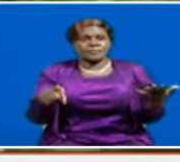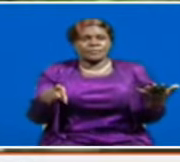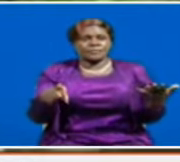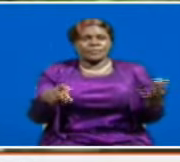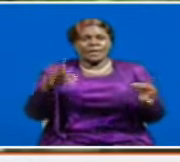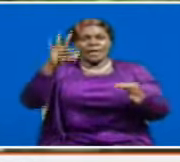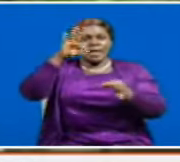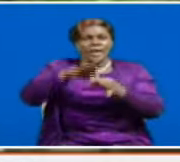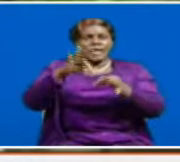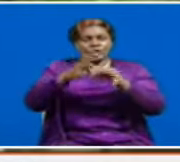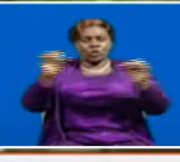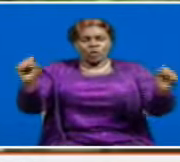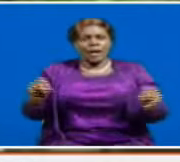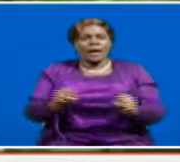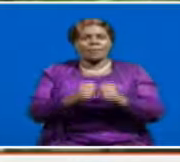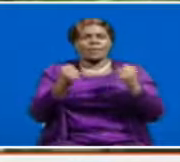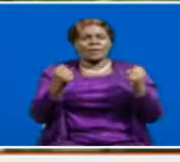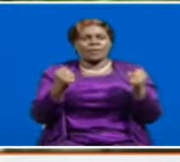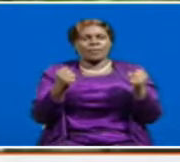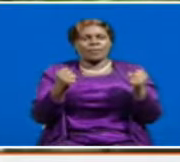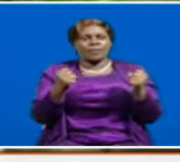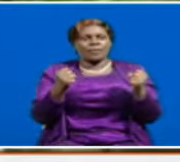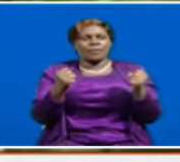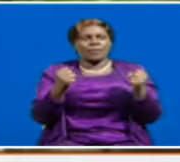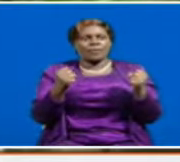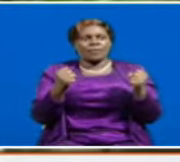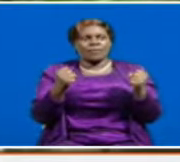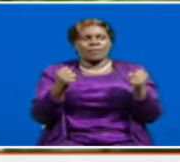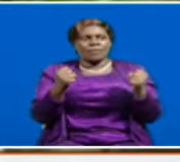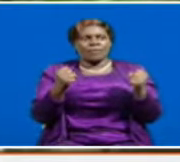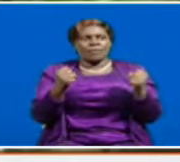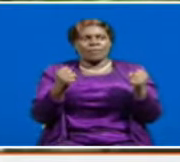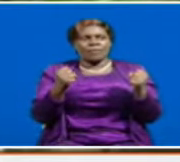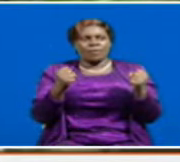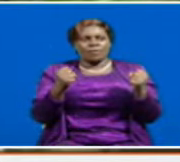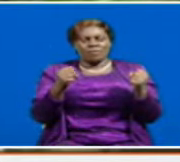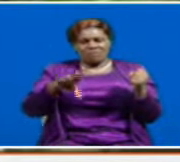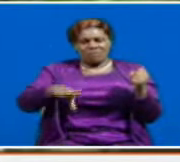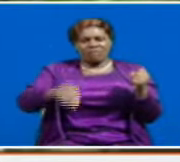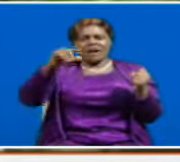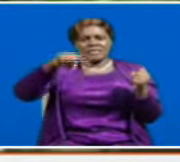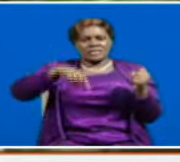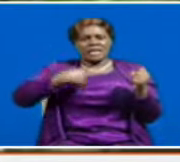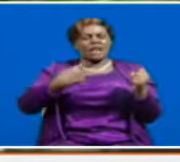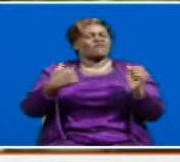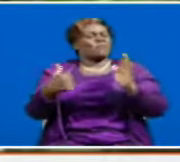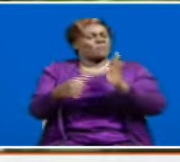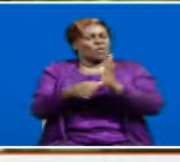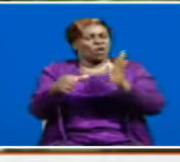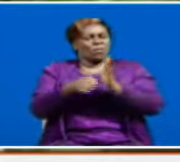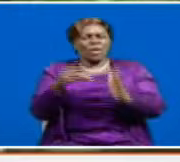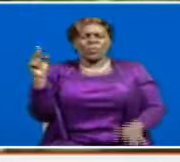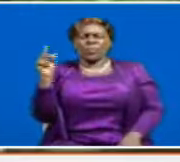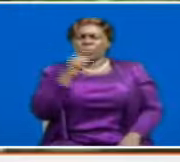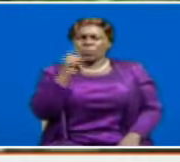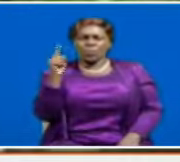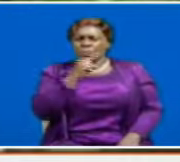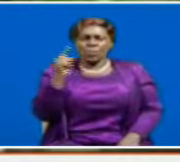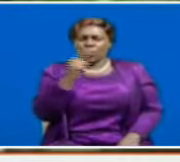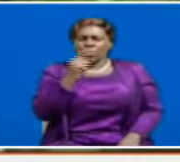an election to be conducted, then we would find ourselves in very, very